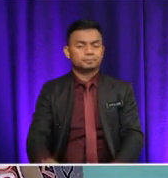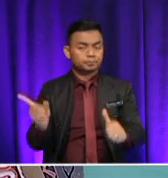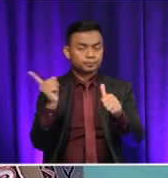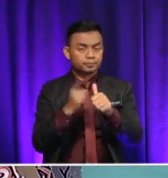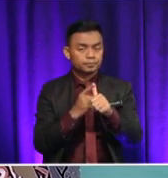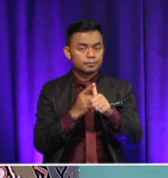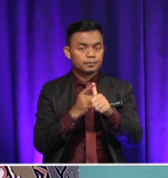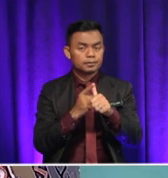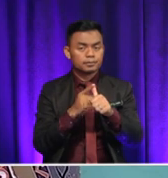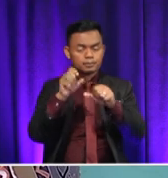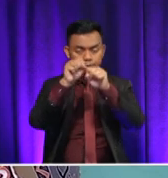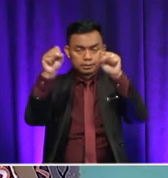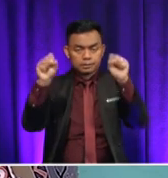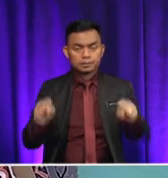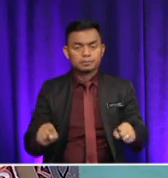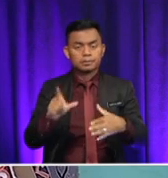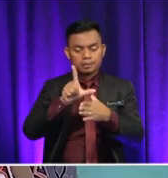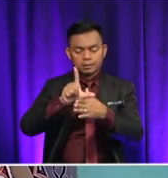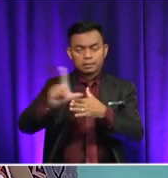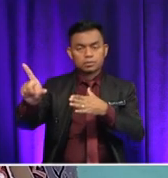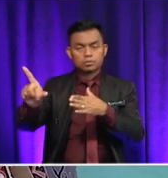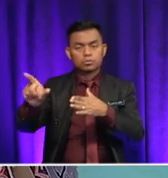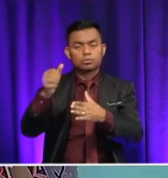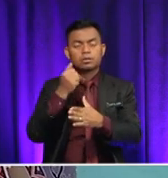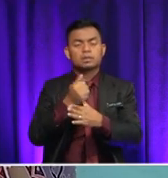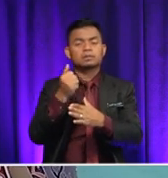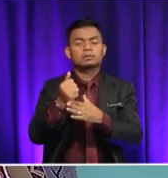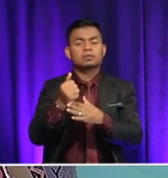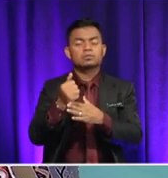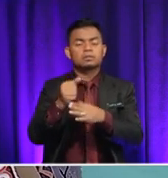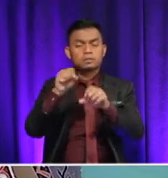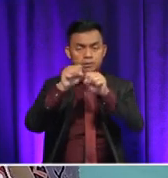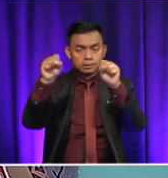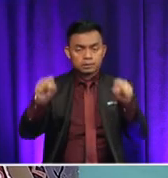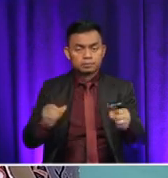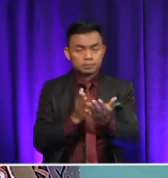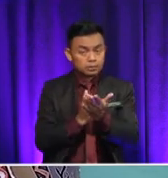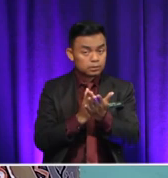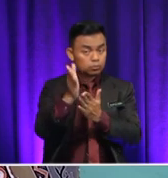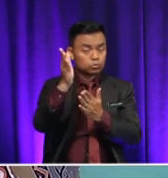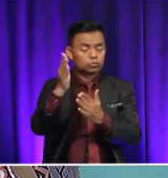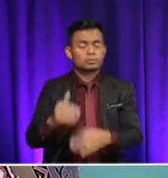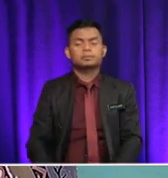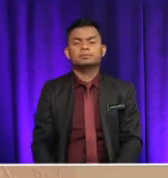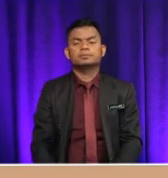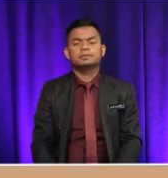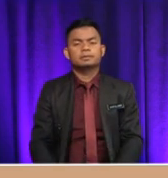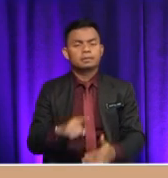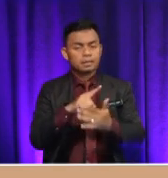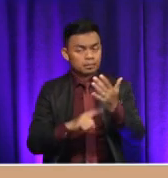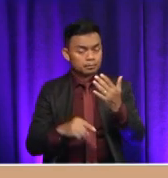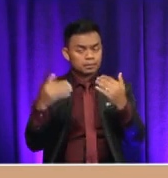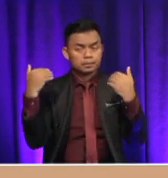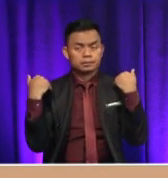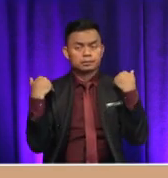adalah sistem langsung ataupun sistem terus sistem direct Oke aku ada dalam sistem nih ya oke